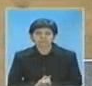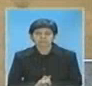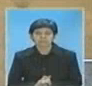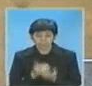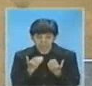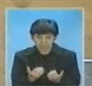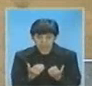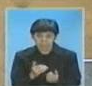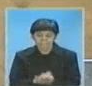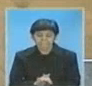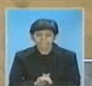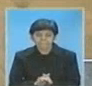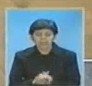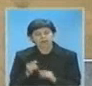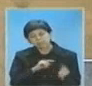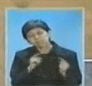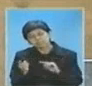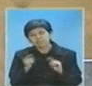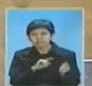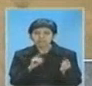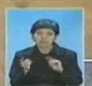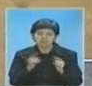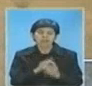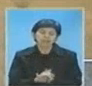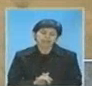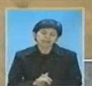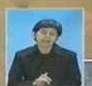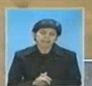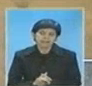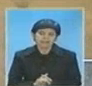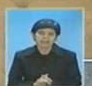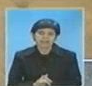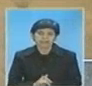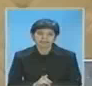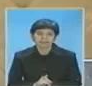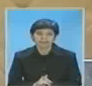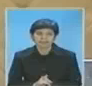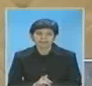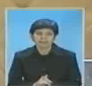ประเด็นนี้นะครับก็ว่ากันไปว่ากันมาทั้งสองฝ่ายมาตลอดน